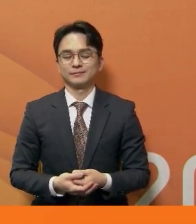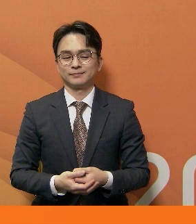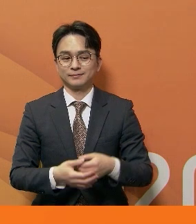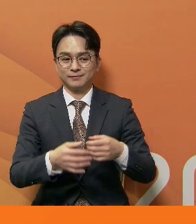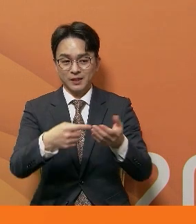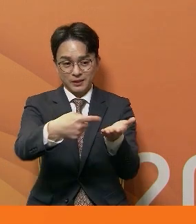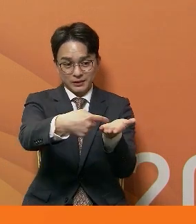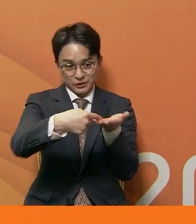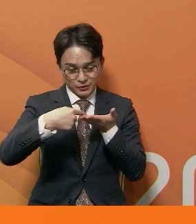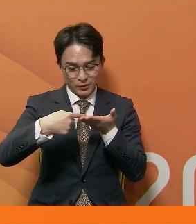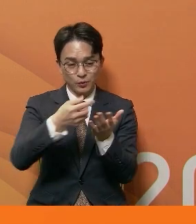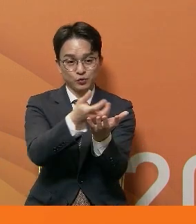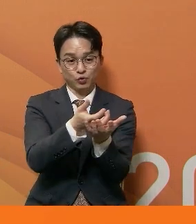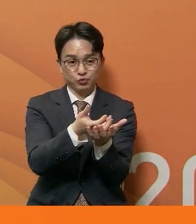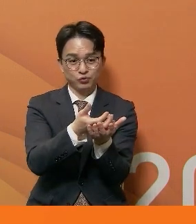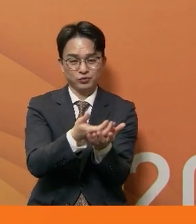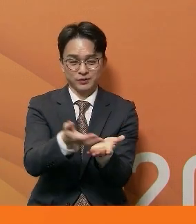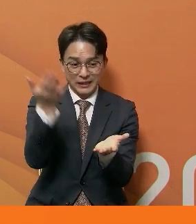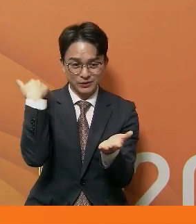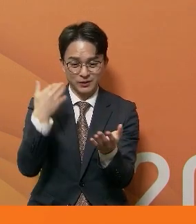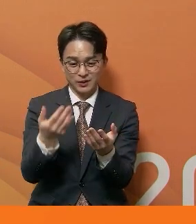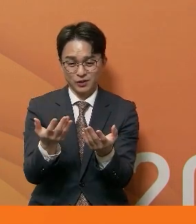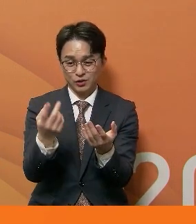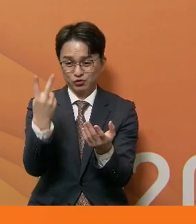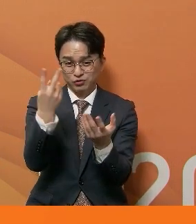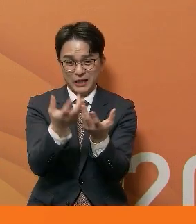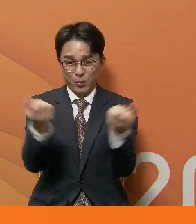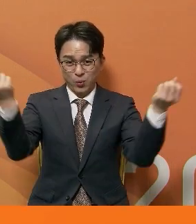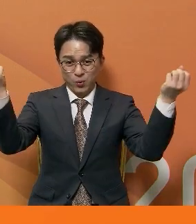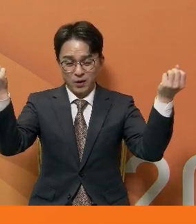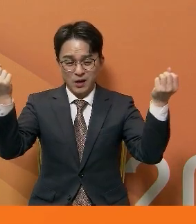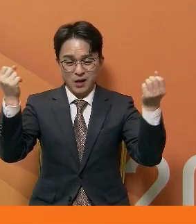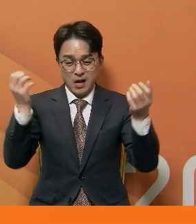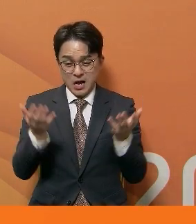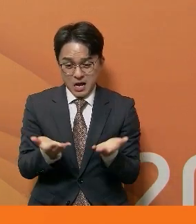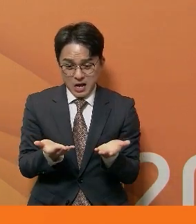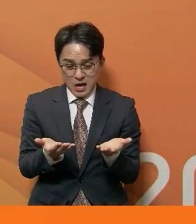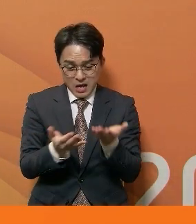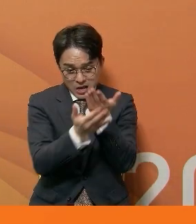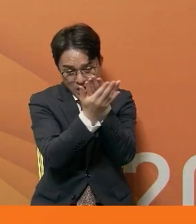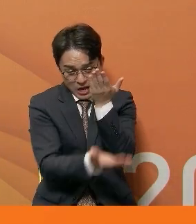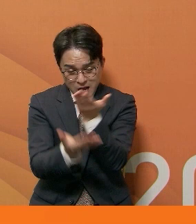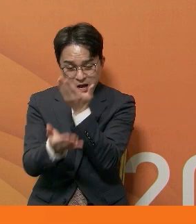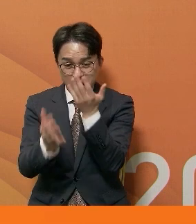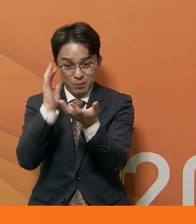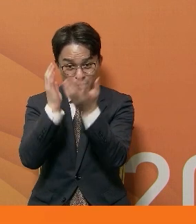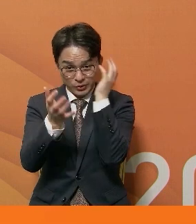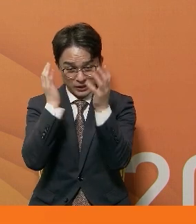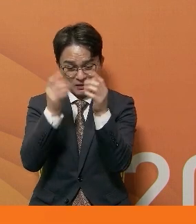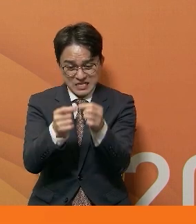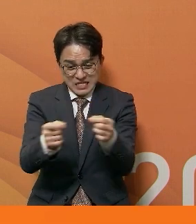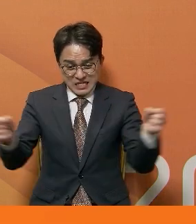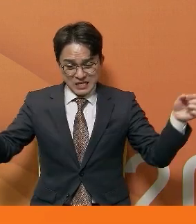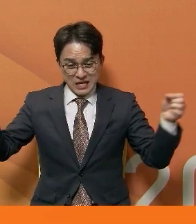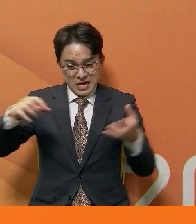서류만을 보완한 뒤에 금융제본 유치를 함께 하실 수 있도록 같이 지원을 할 예정입니다